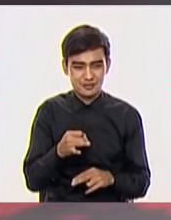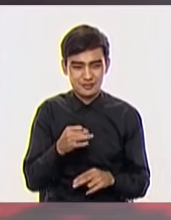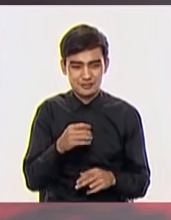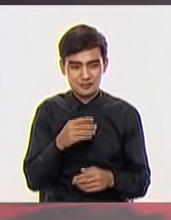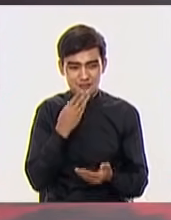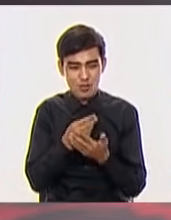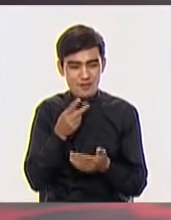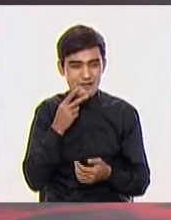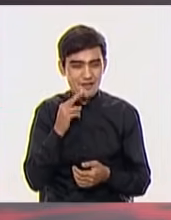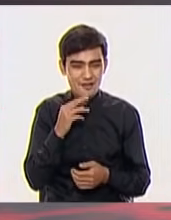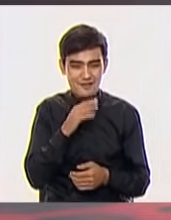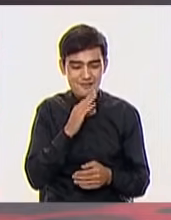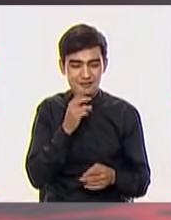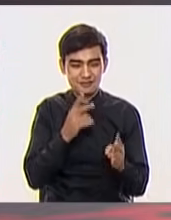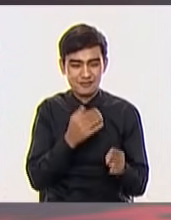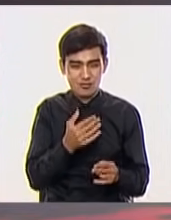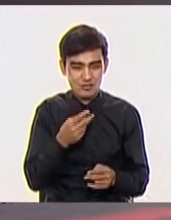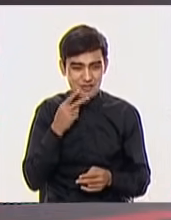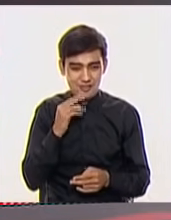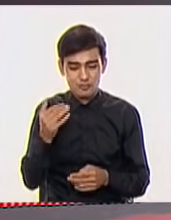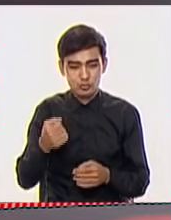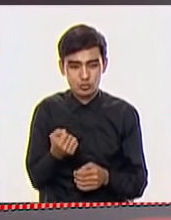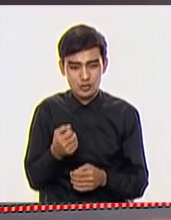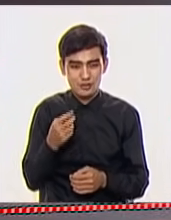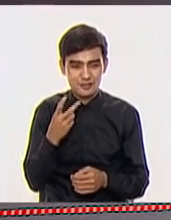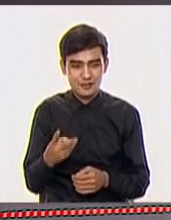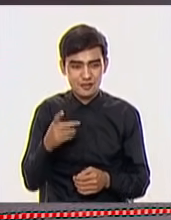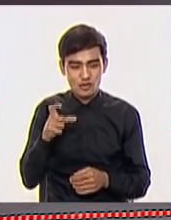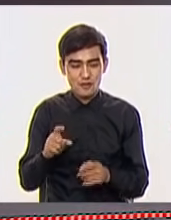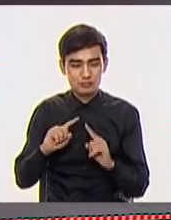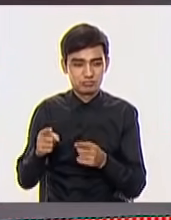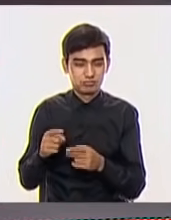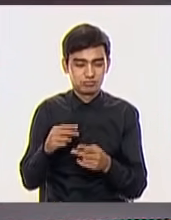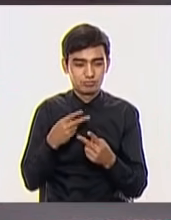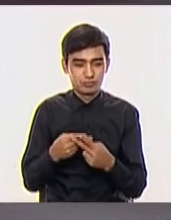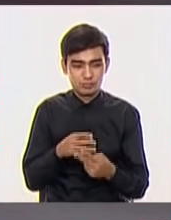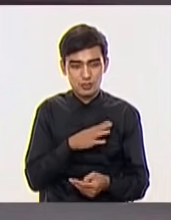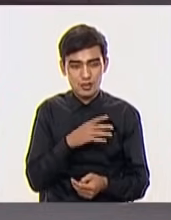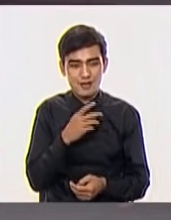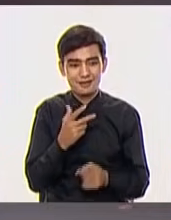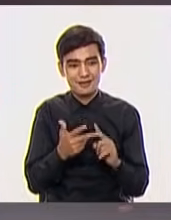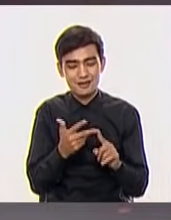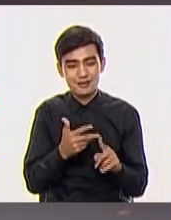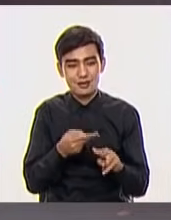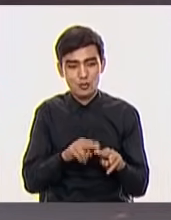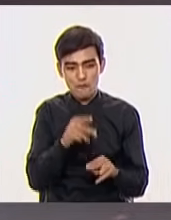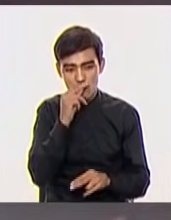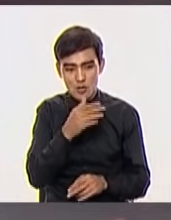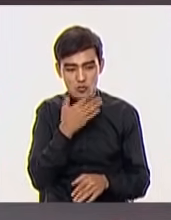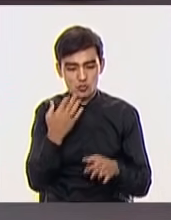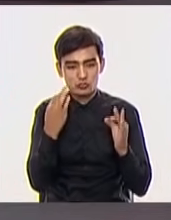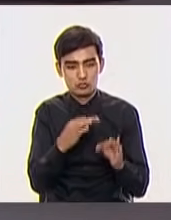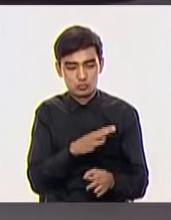родного дяди пострадавшей. Долгое время шли суды, двоих отправили за решетку, а третьего признали невиновным и